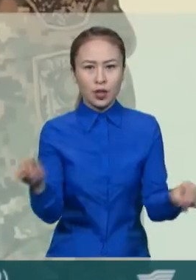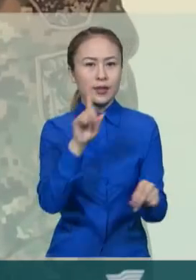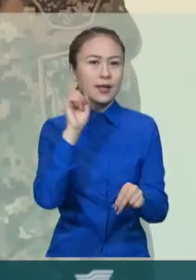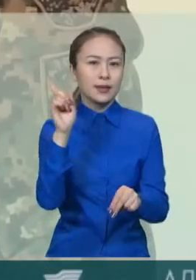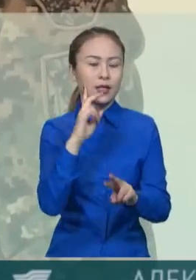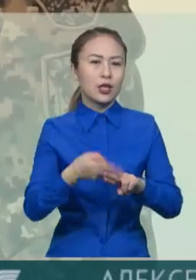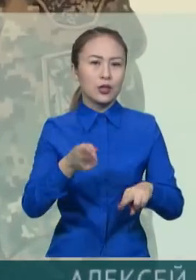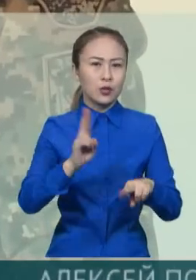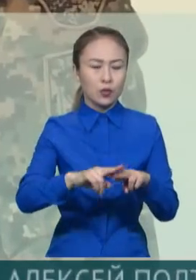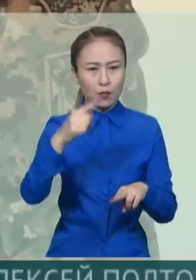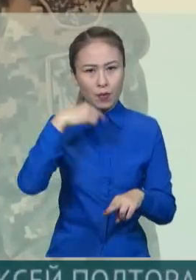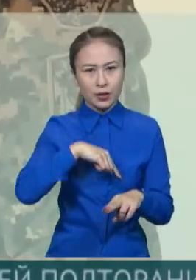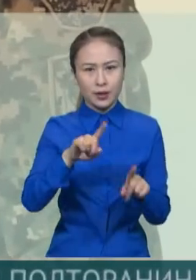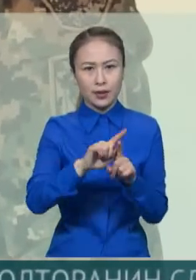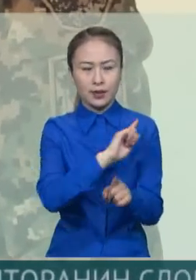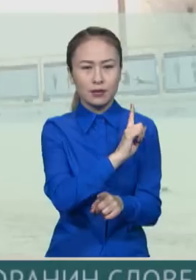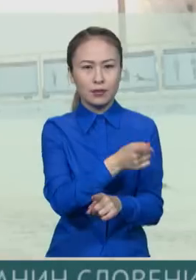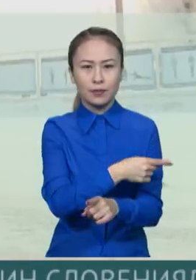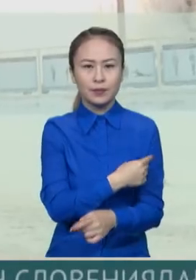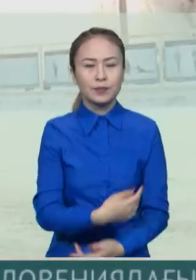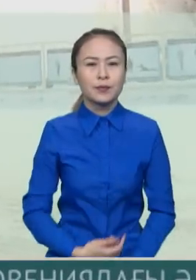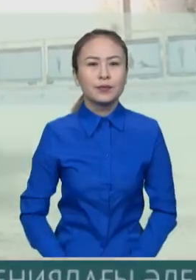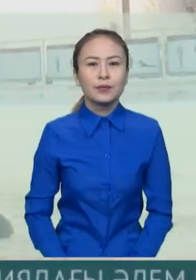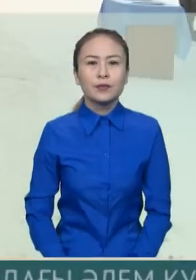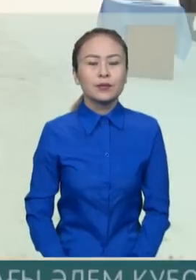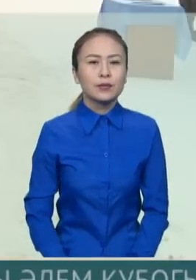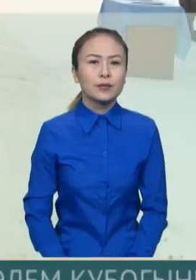берген жастардың дені де осы мақсатты көздейді.